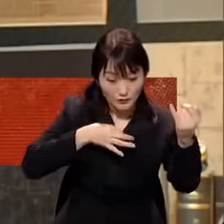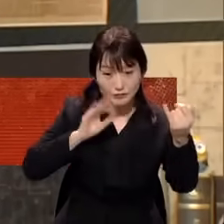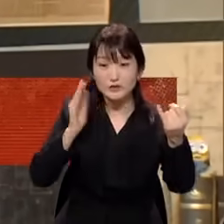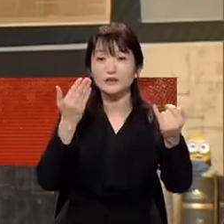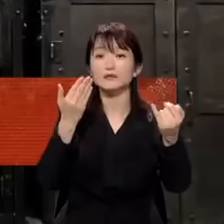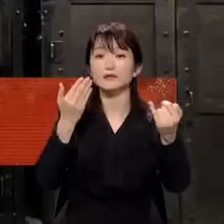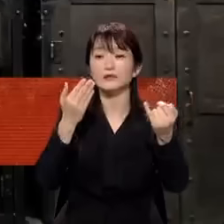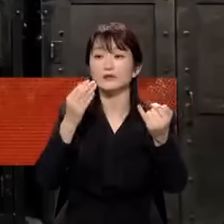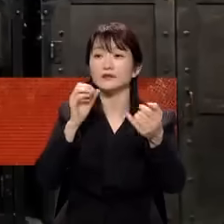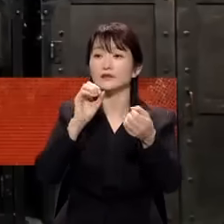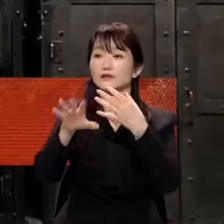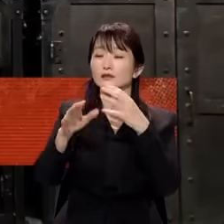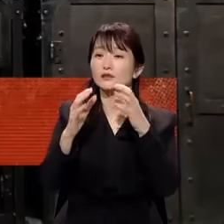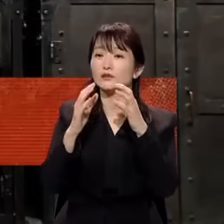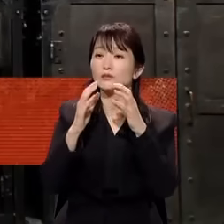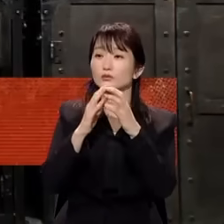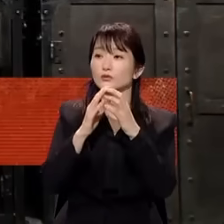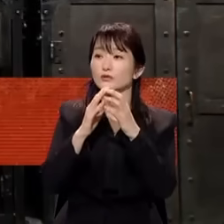동그라미.